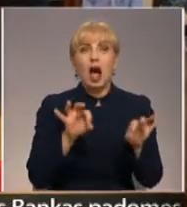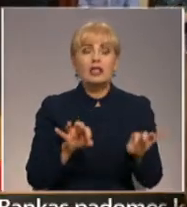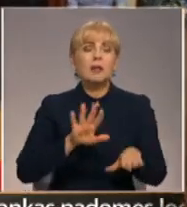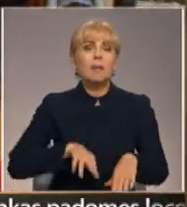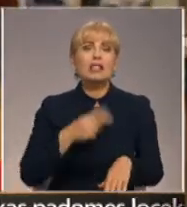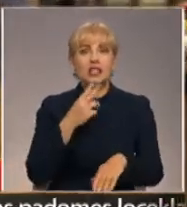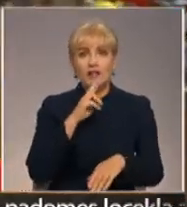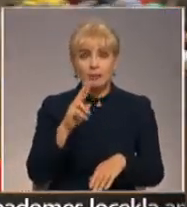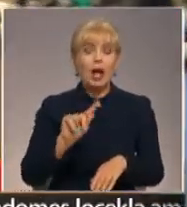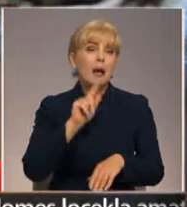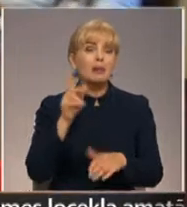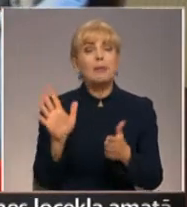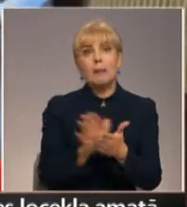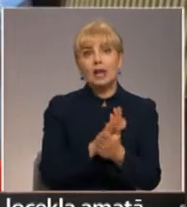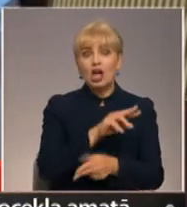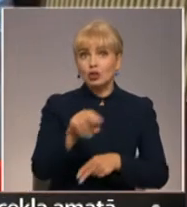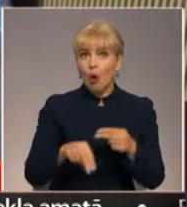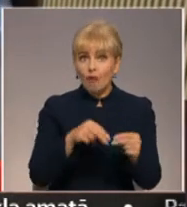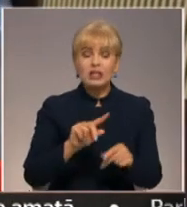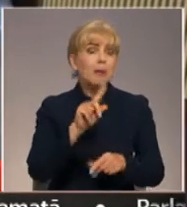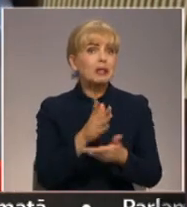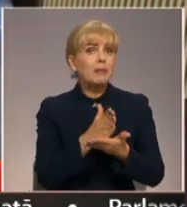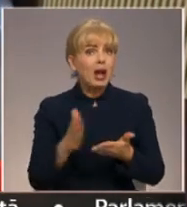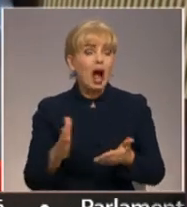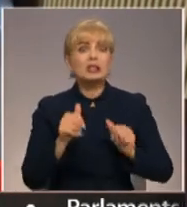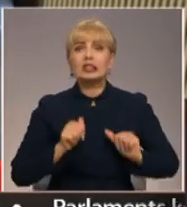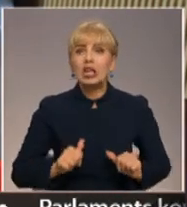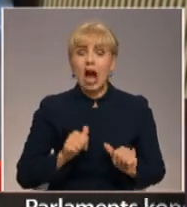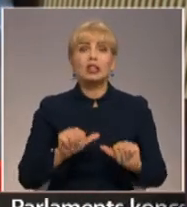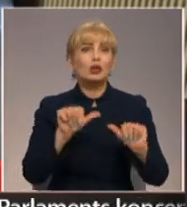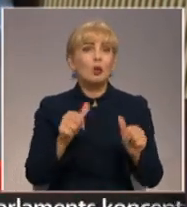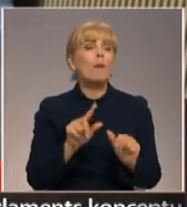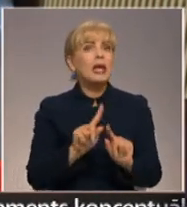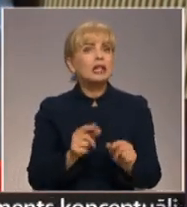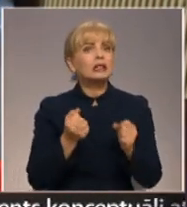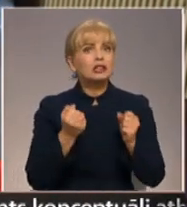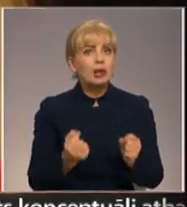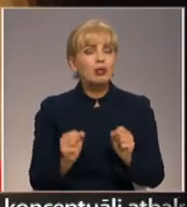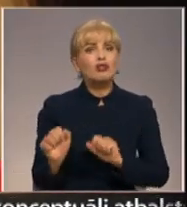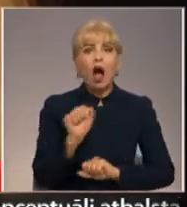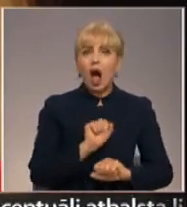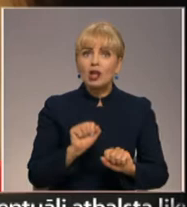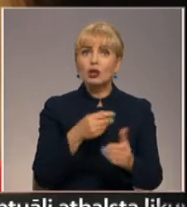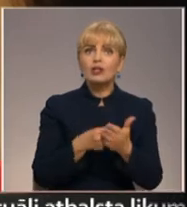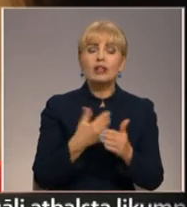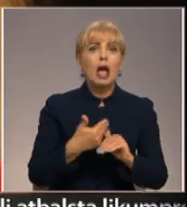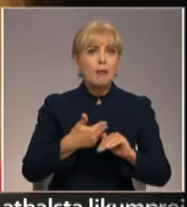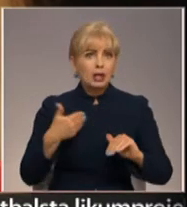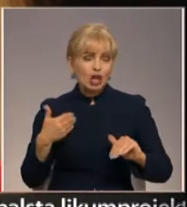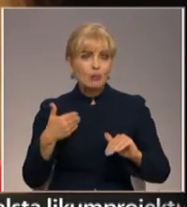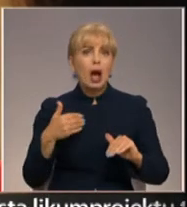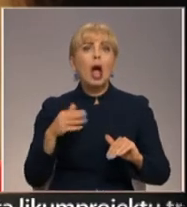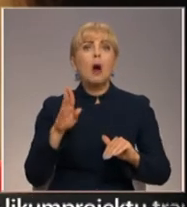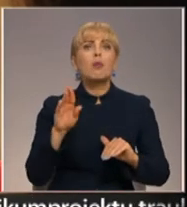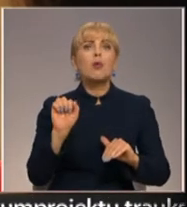savā pirmajā preses konferencē uzsvēra pirmām kārtām dienesta lomas stiprināšanu. Viņa atturējās vērtēt priekšgājēju Viestura Burkāna